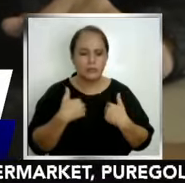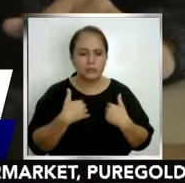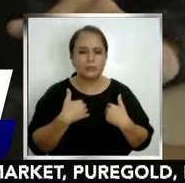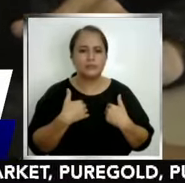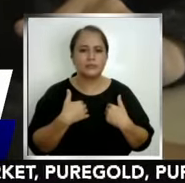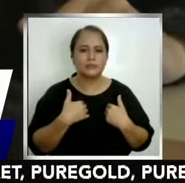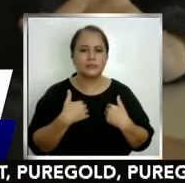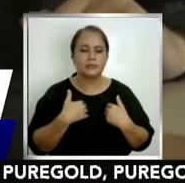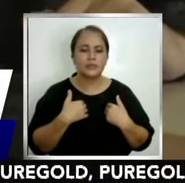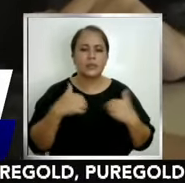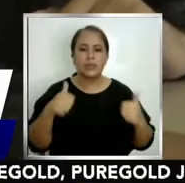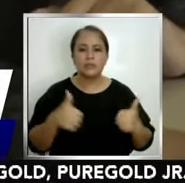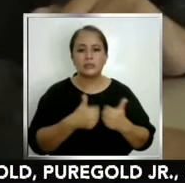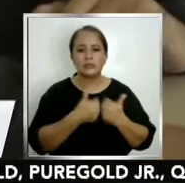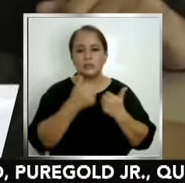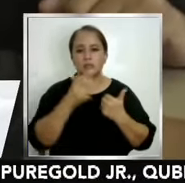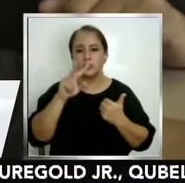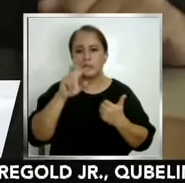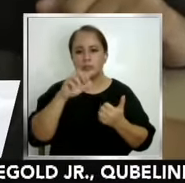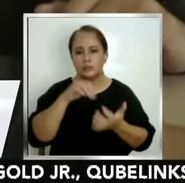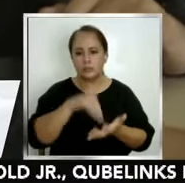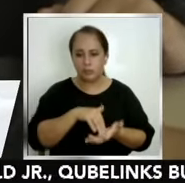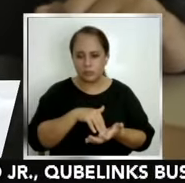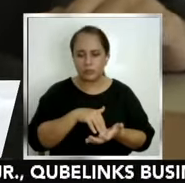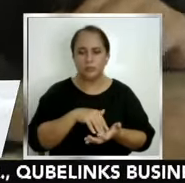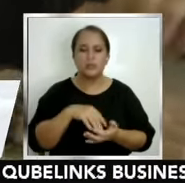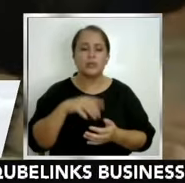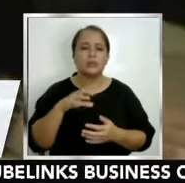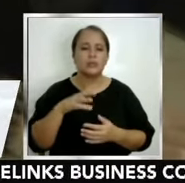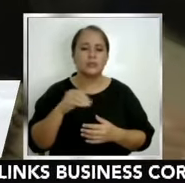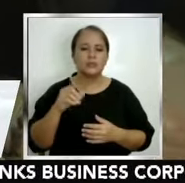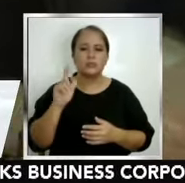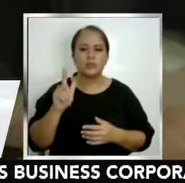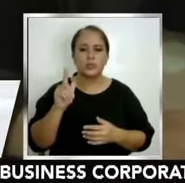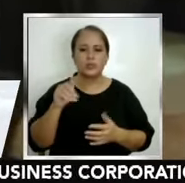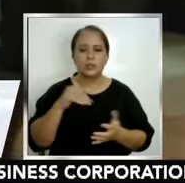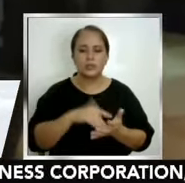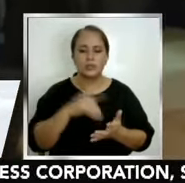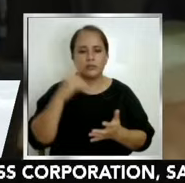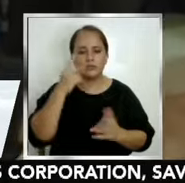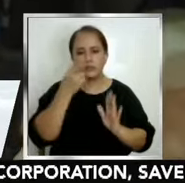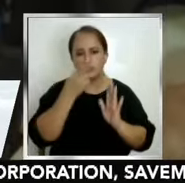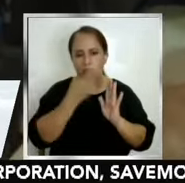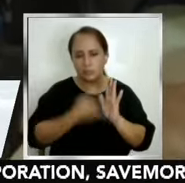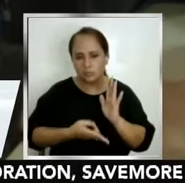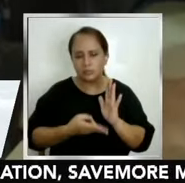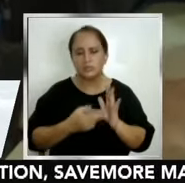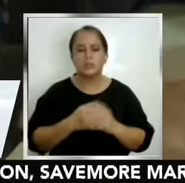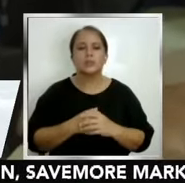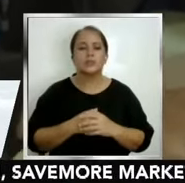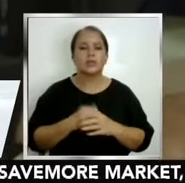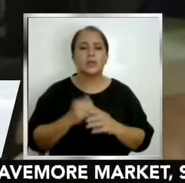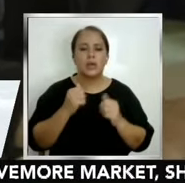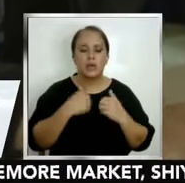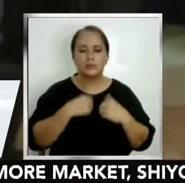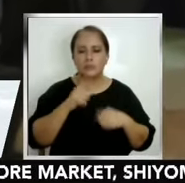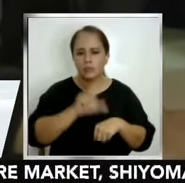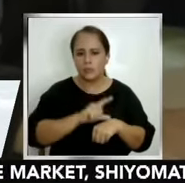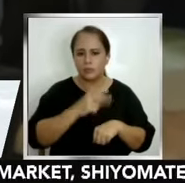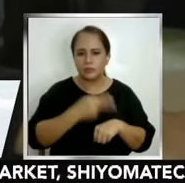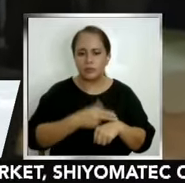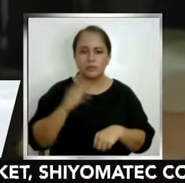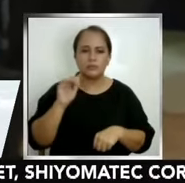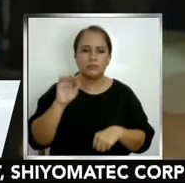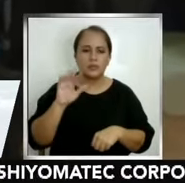accident, 200,000 pesos and 20,000 for the burial. Meron din po tayong livelihood, 15,000.